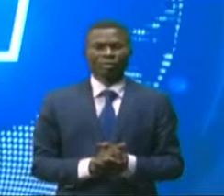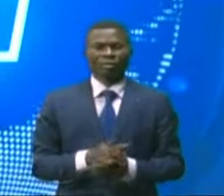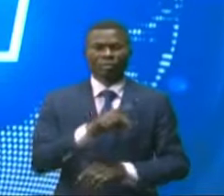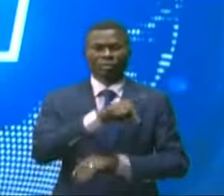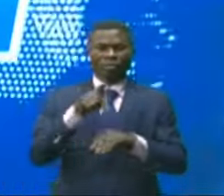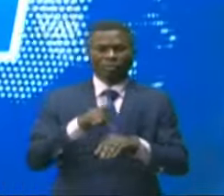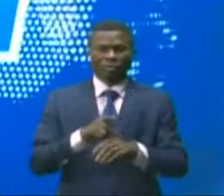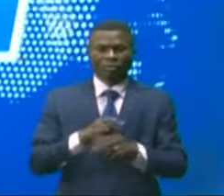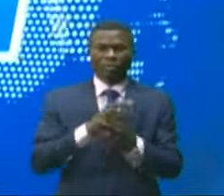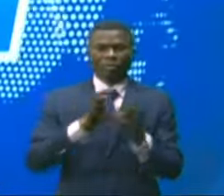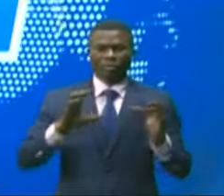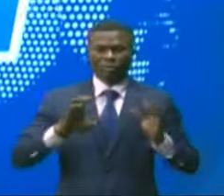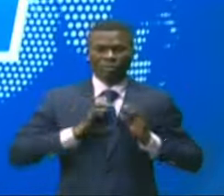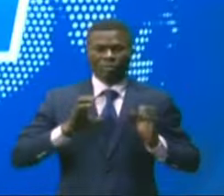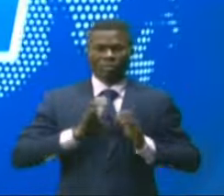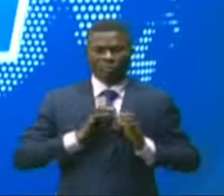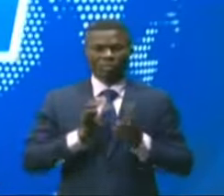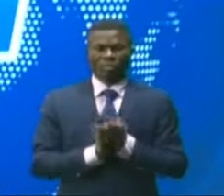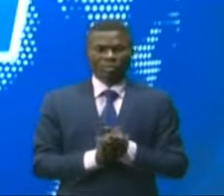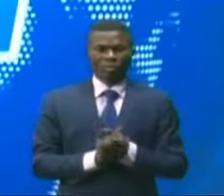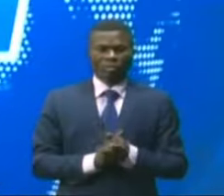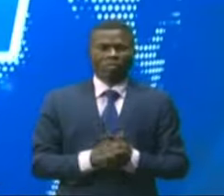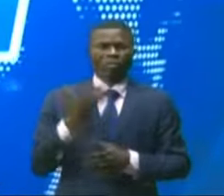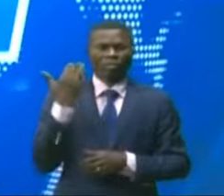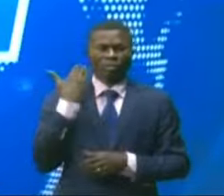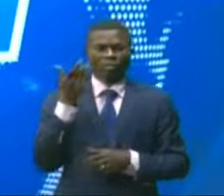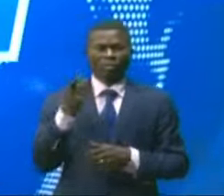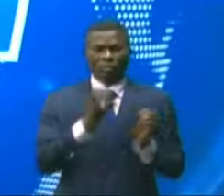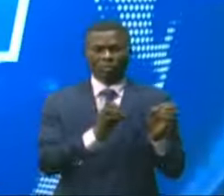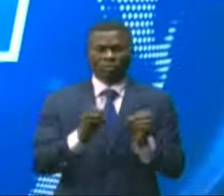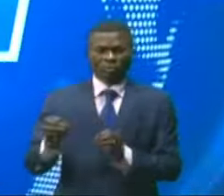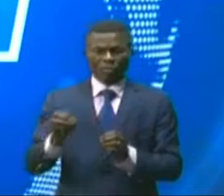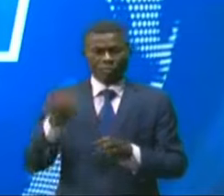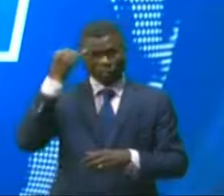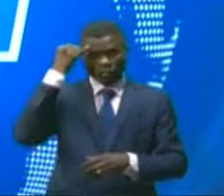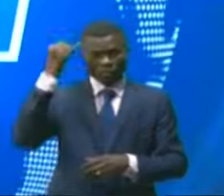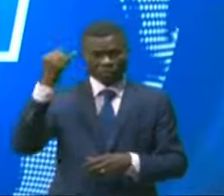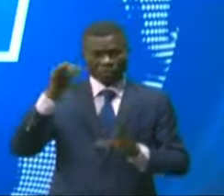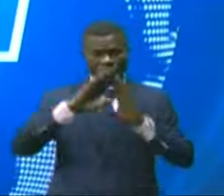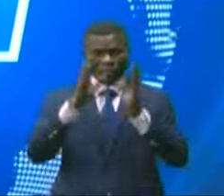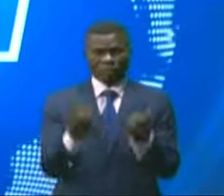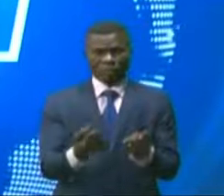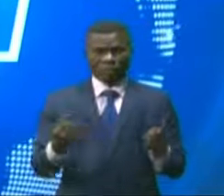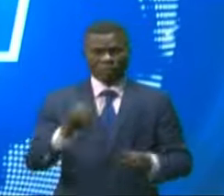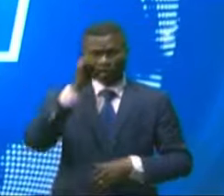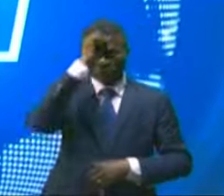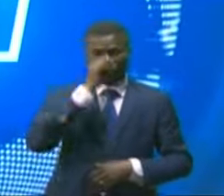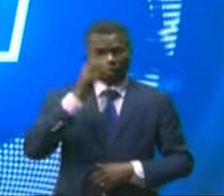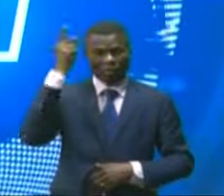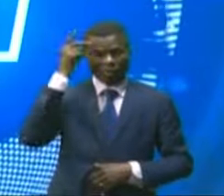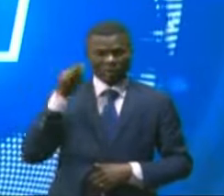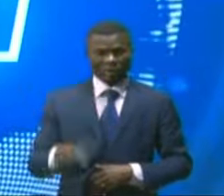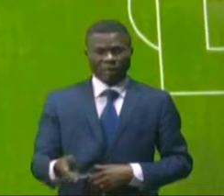Des vacances, un tournoi dénommé Kenat Cup a été organisé à l'intention des enfants orphelins de la